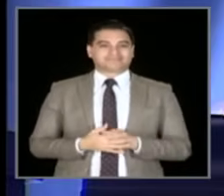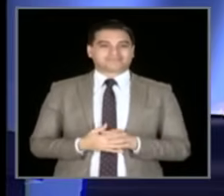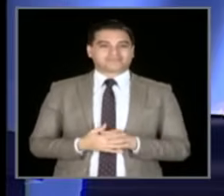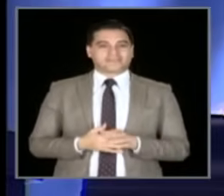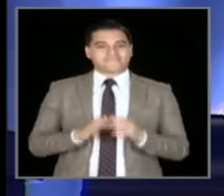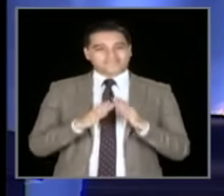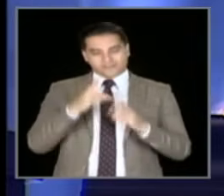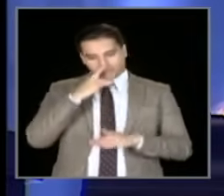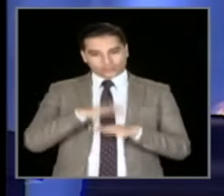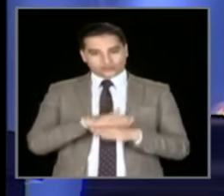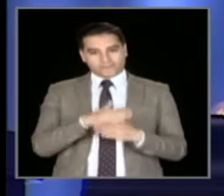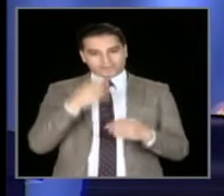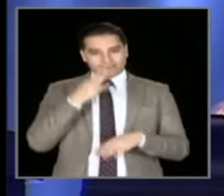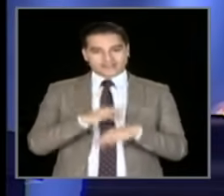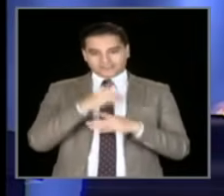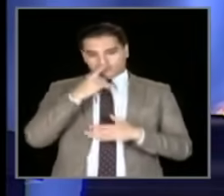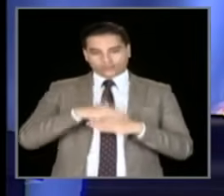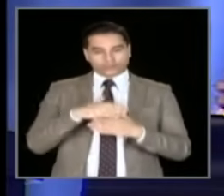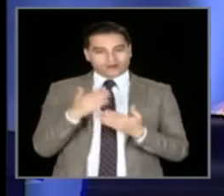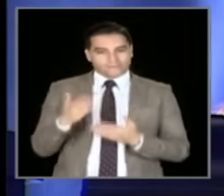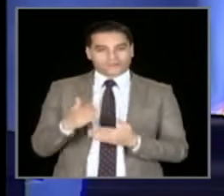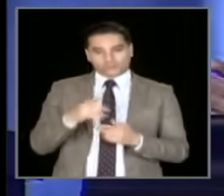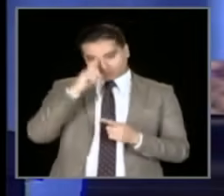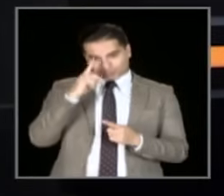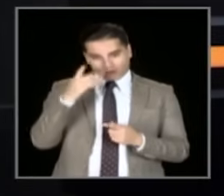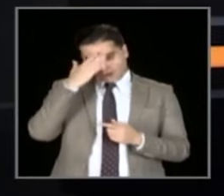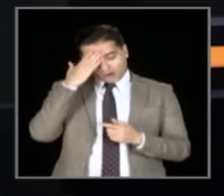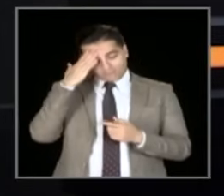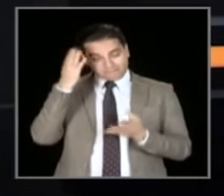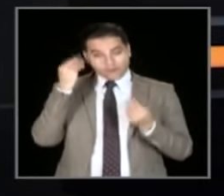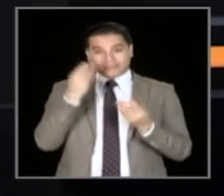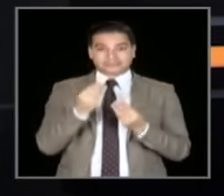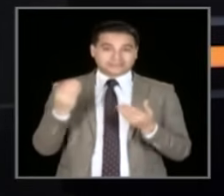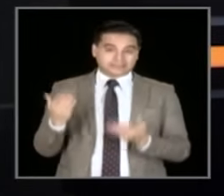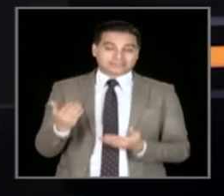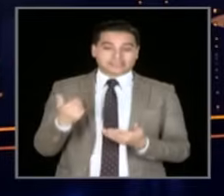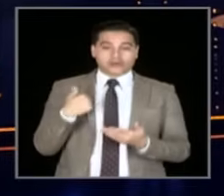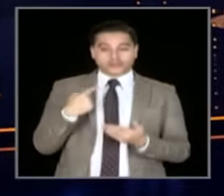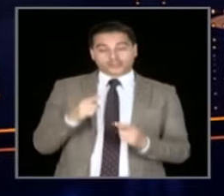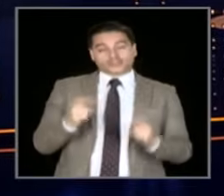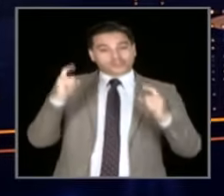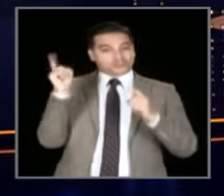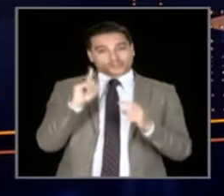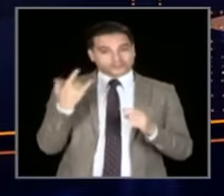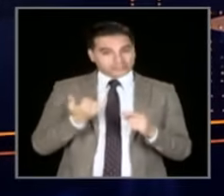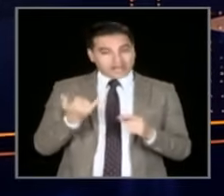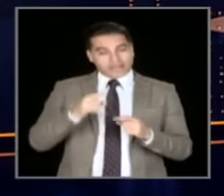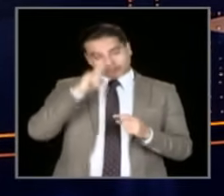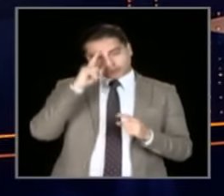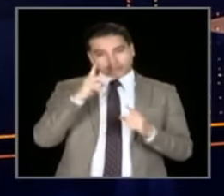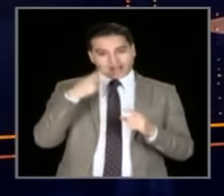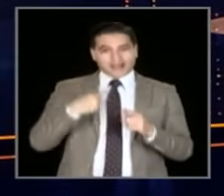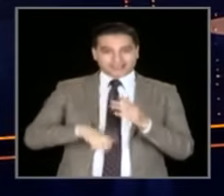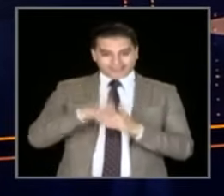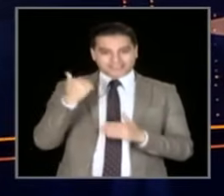هم فريق يحترم الصراحة، ناس شاطرة ومجتهدة ويعني عندهم معلومات كتير. هو ماتش مش هيكون سهل، بس يعني إن شاء الله نقدر إن احنا